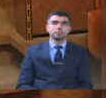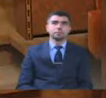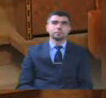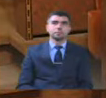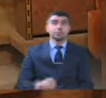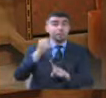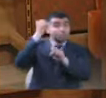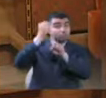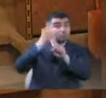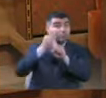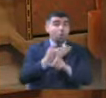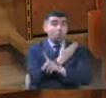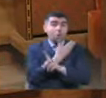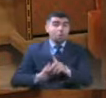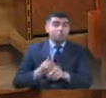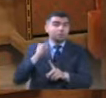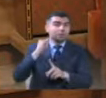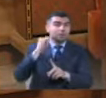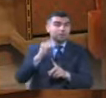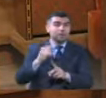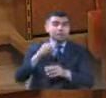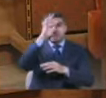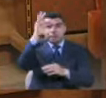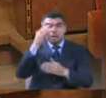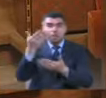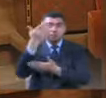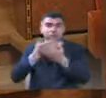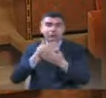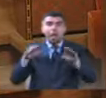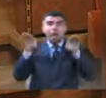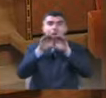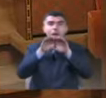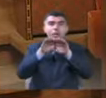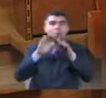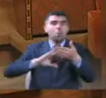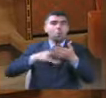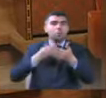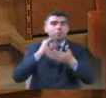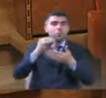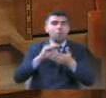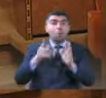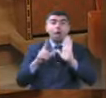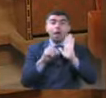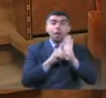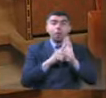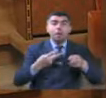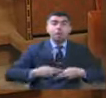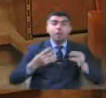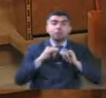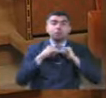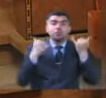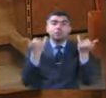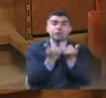تعمل الحكومة على إرساء أسس سياسة الضريبة العادلة والشفافة وقد شرعت في تنفيذ توصية المناظرة الوطنية للضريبة